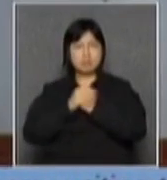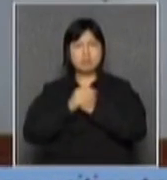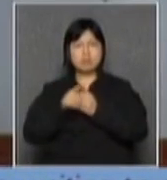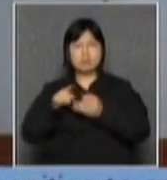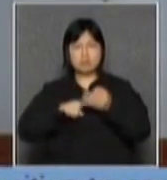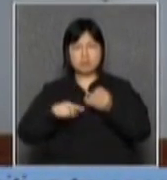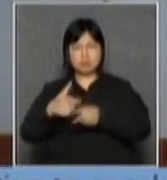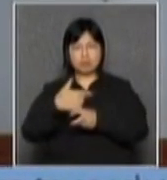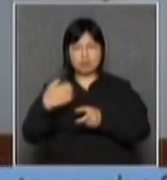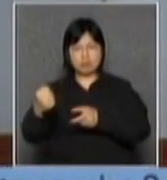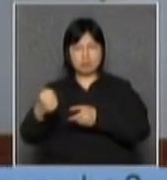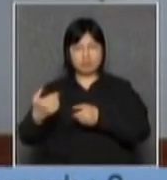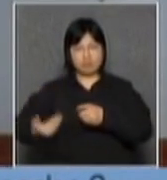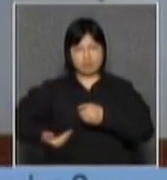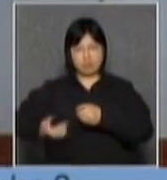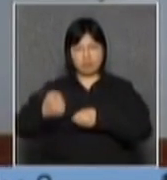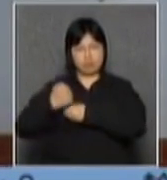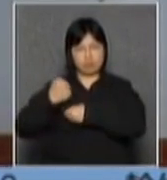嘅功績啦，係咪？咁